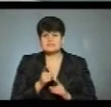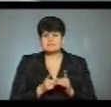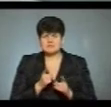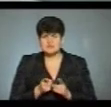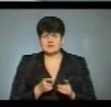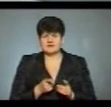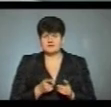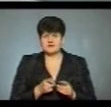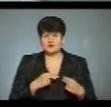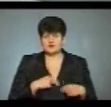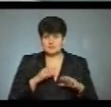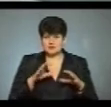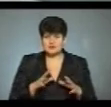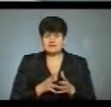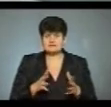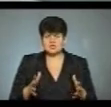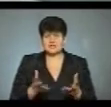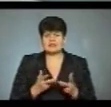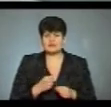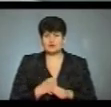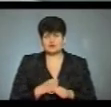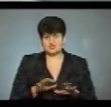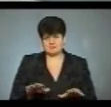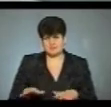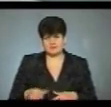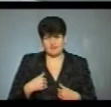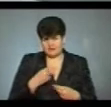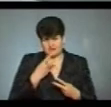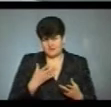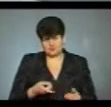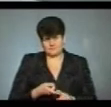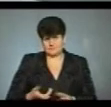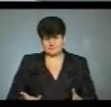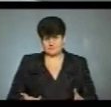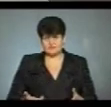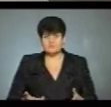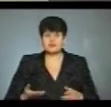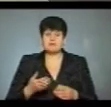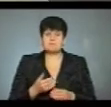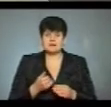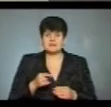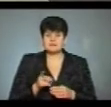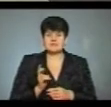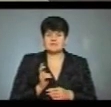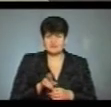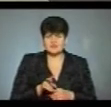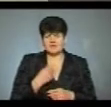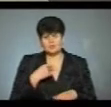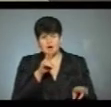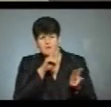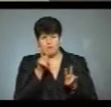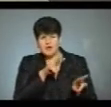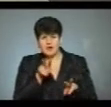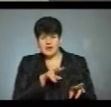законодавства і збільшенням кількості робочих місць. Я його не бачу. До речі, перед тим, як йти на ефір, я думаю, перегляну, але